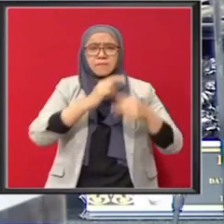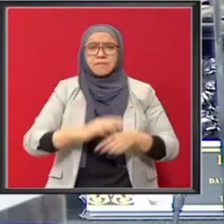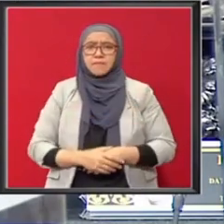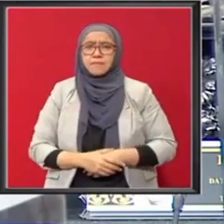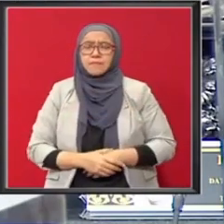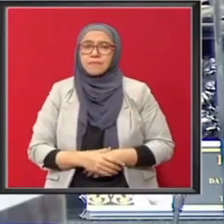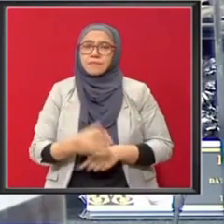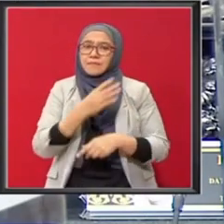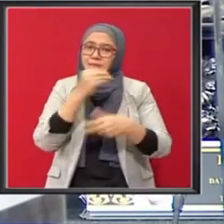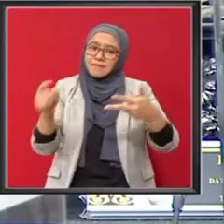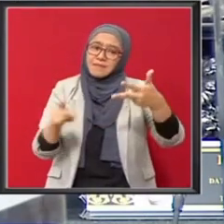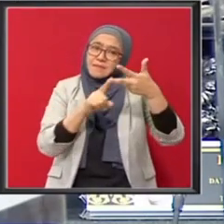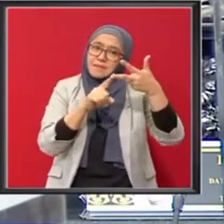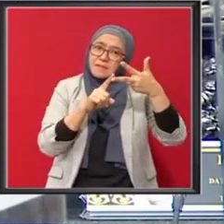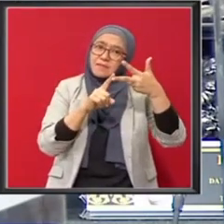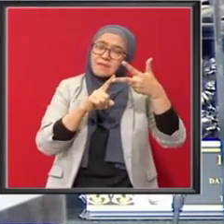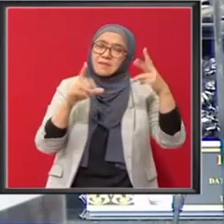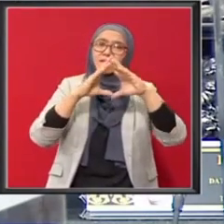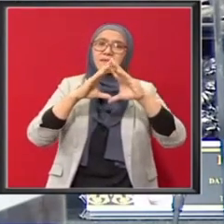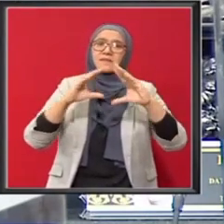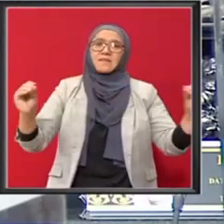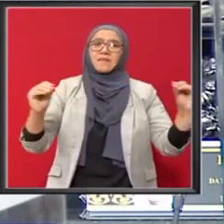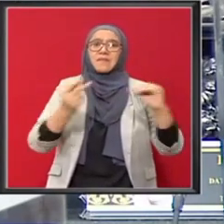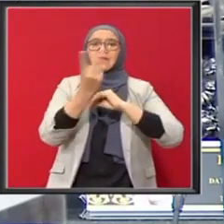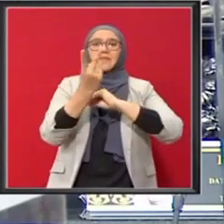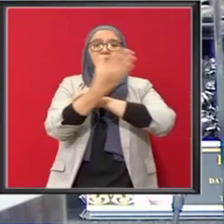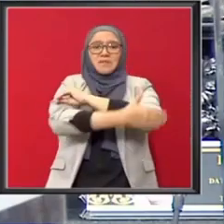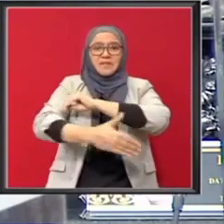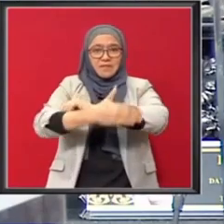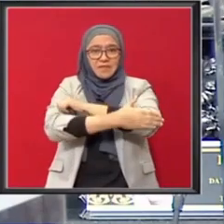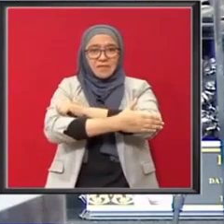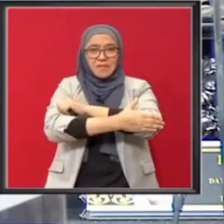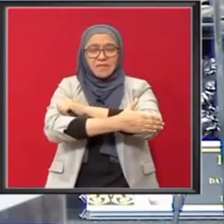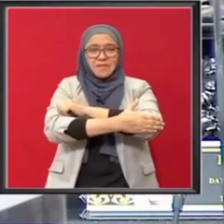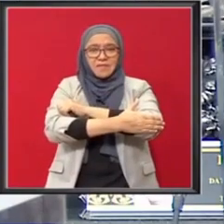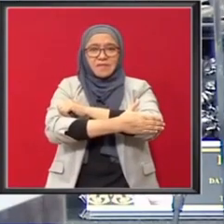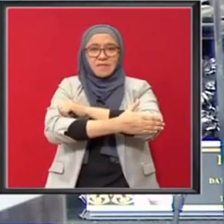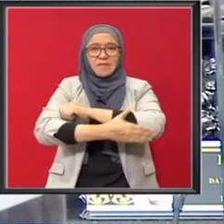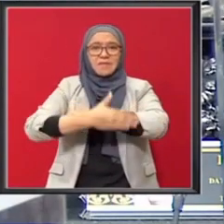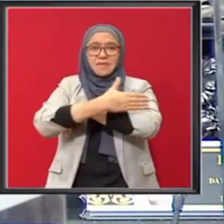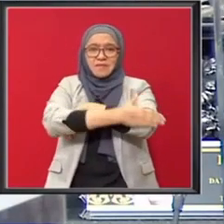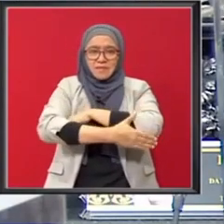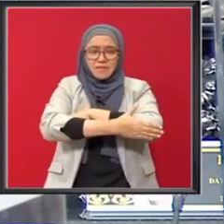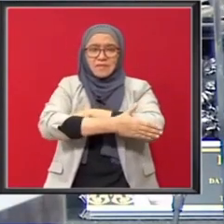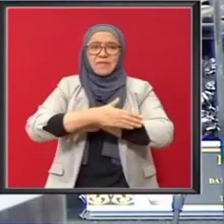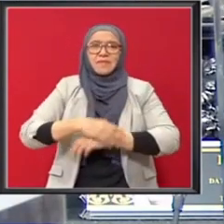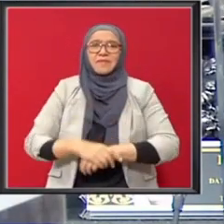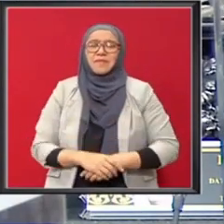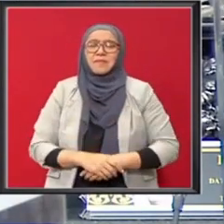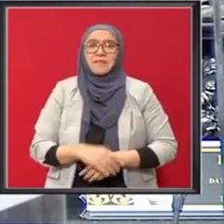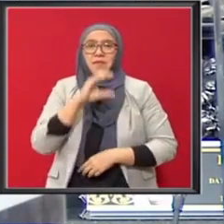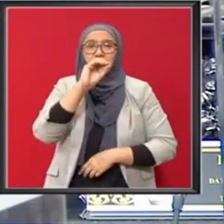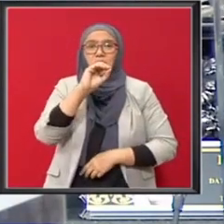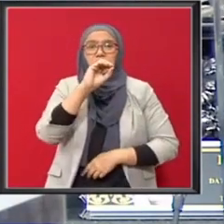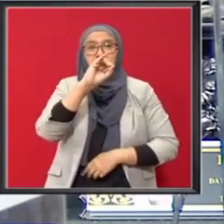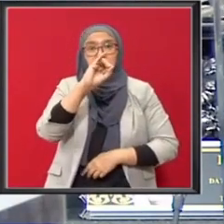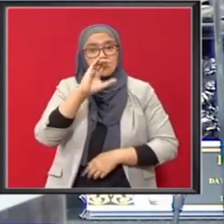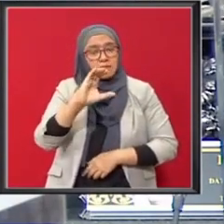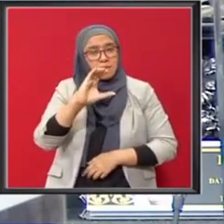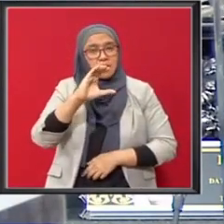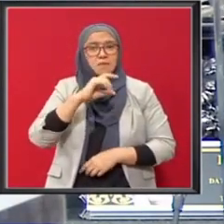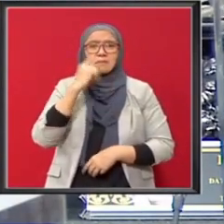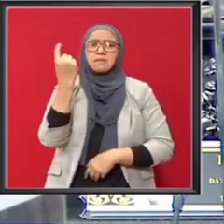inisiatif dan ketiga penyelesaian dua negara atau dengan izin the to state solution Woi